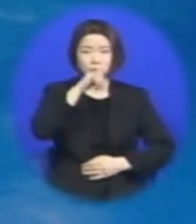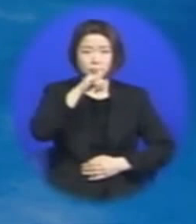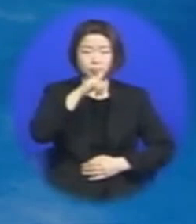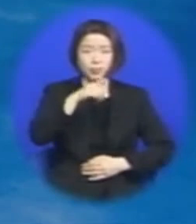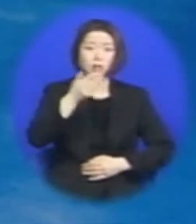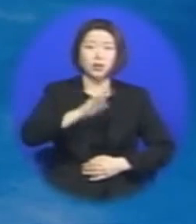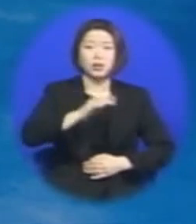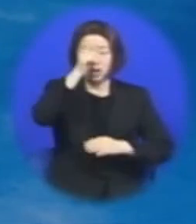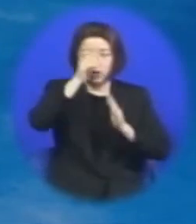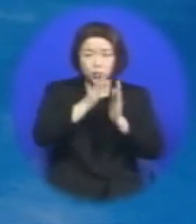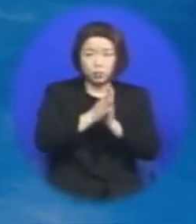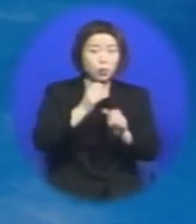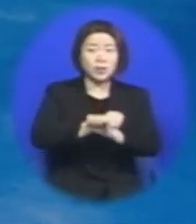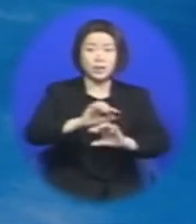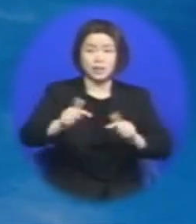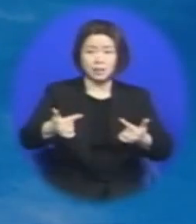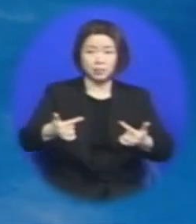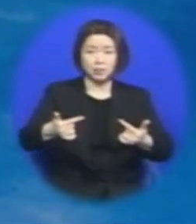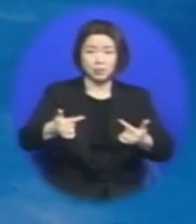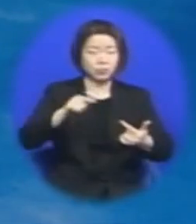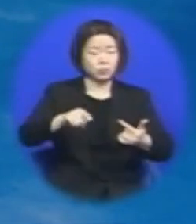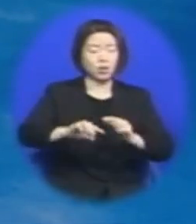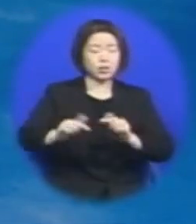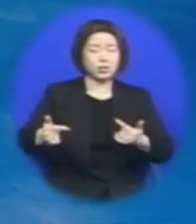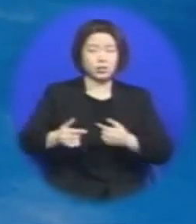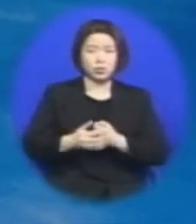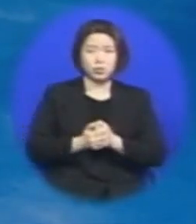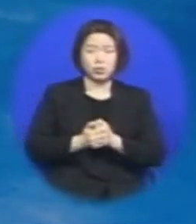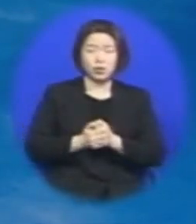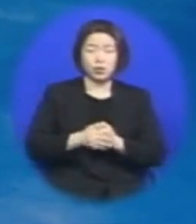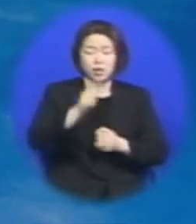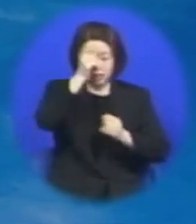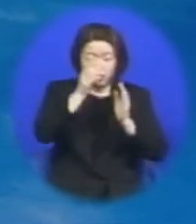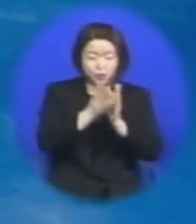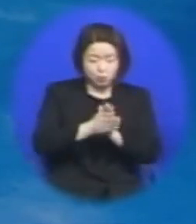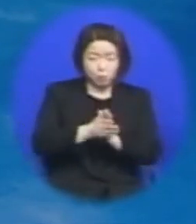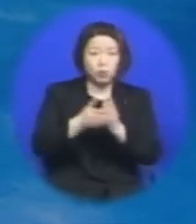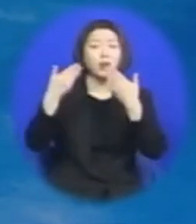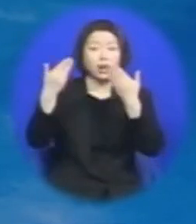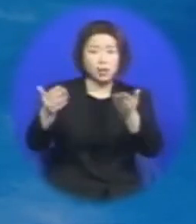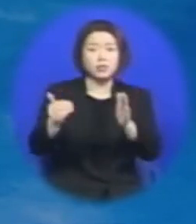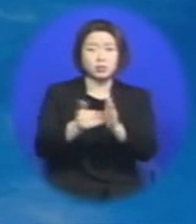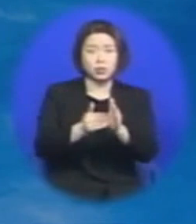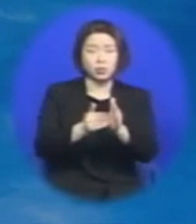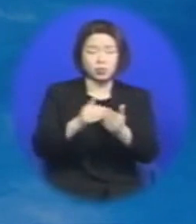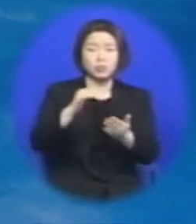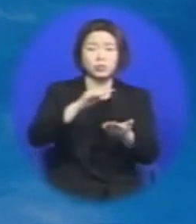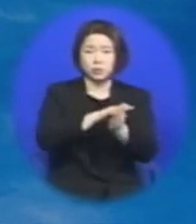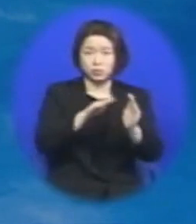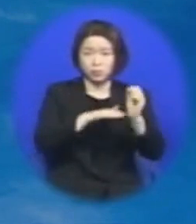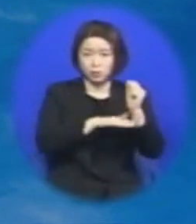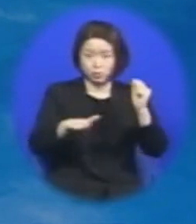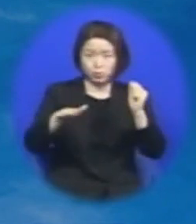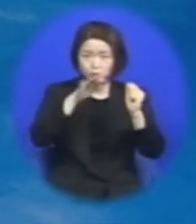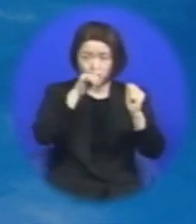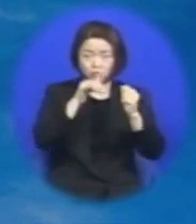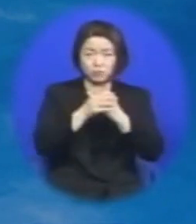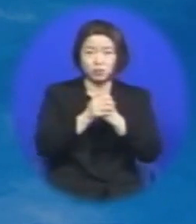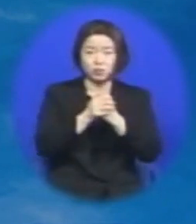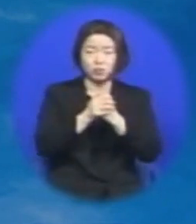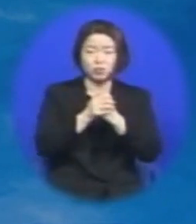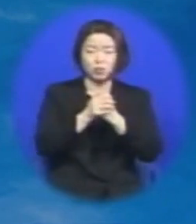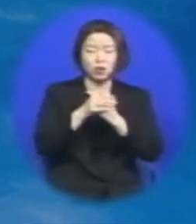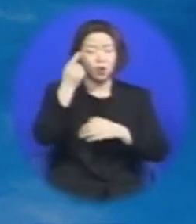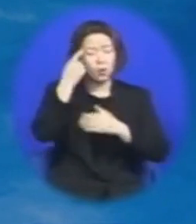기도를 안 한 건 아니에요 그러나 기도는 했어요 수준이에요 기도는 했어요 하나님 왜 너무